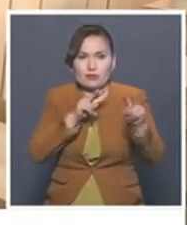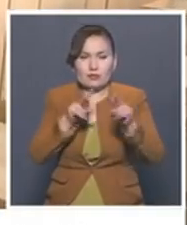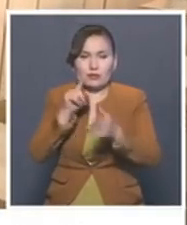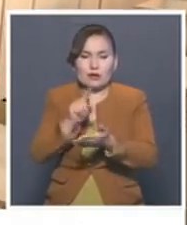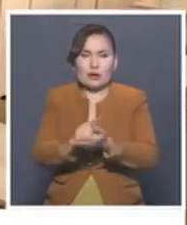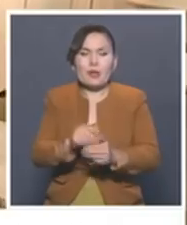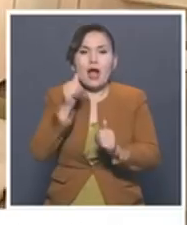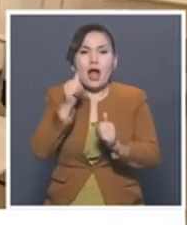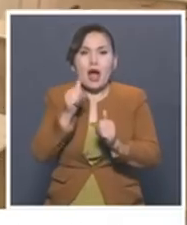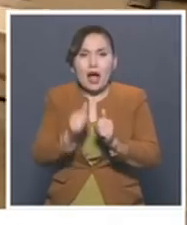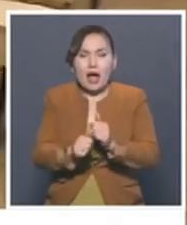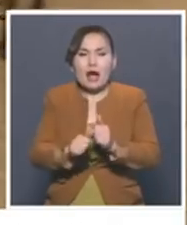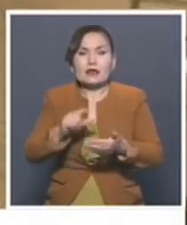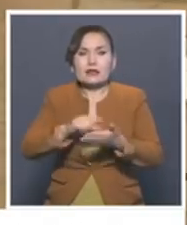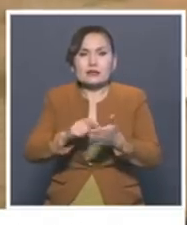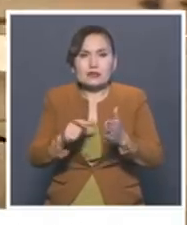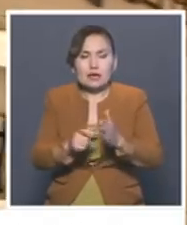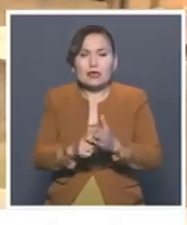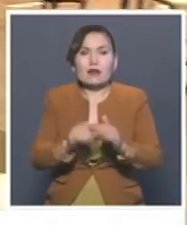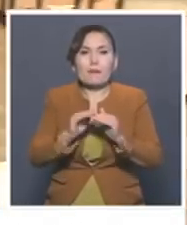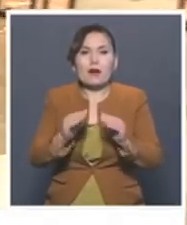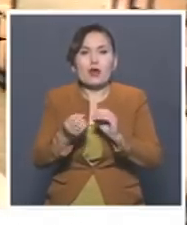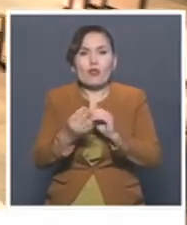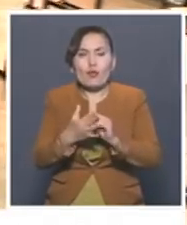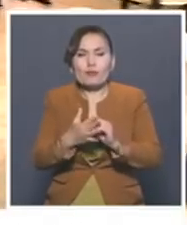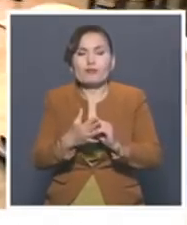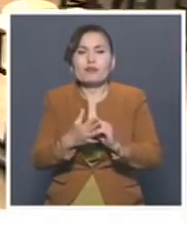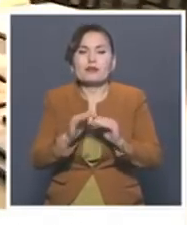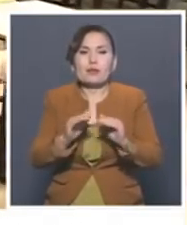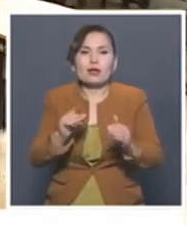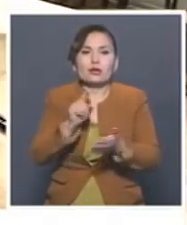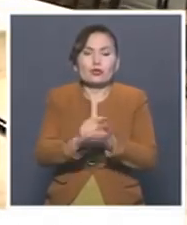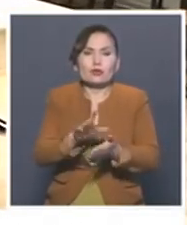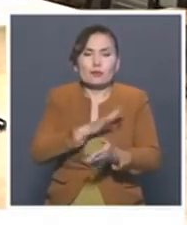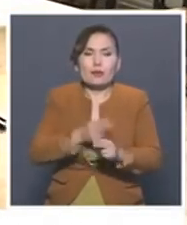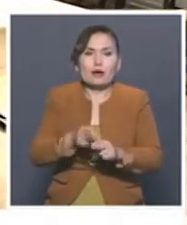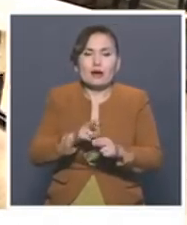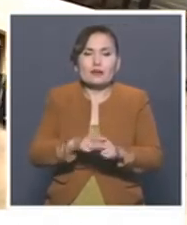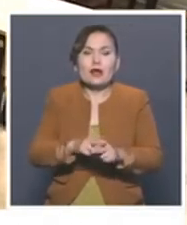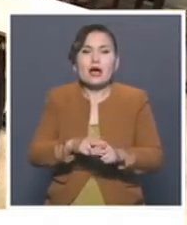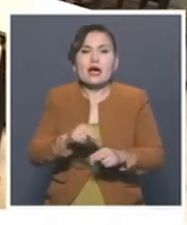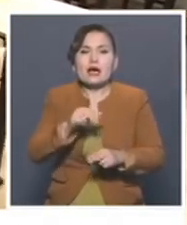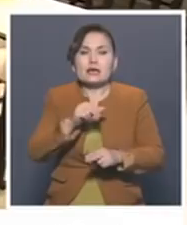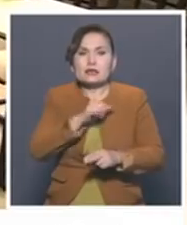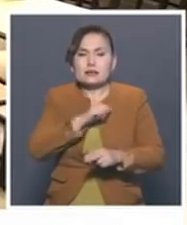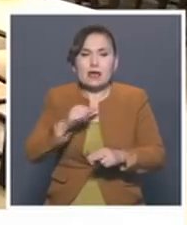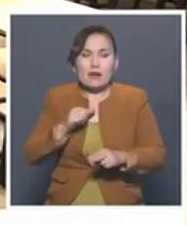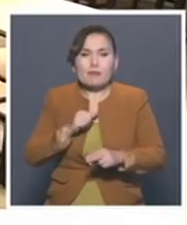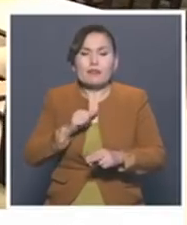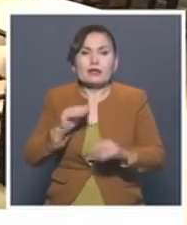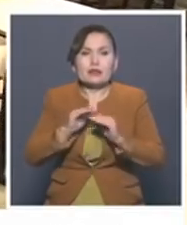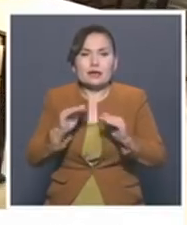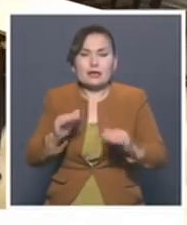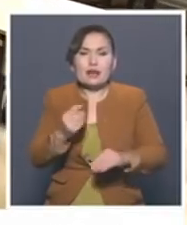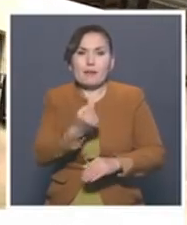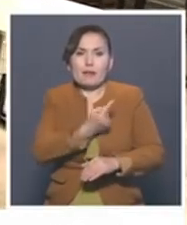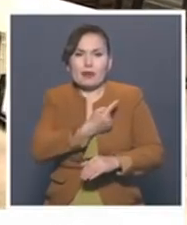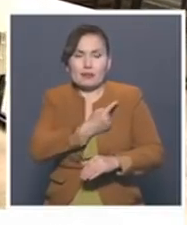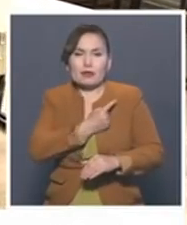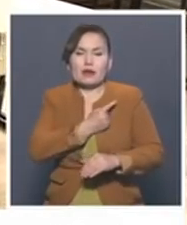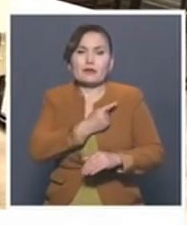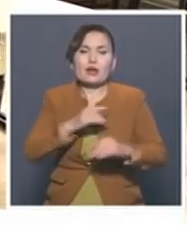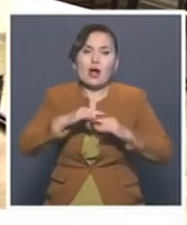Әр сыныптағы бала саны 15-ден аспауы тиіс, оқушылар бұрынғыдай екегіден емес, бір-бірден отырады, ал парталардың арасындағы